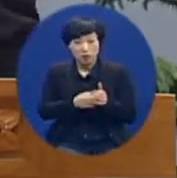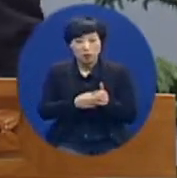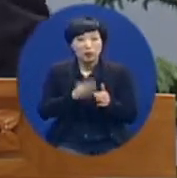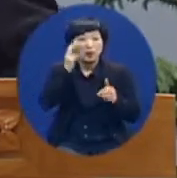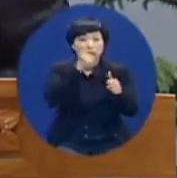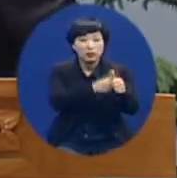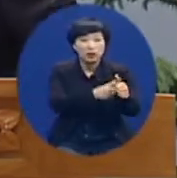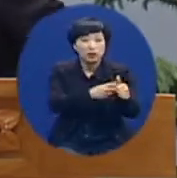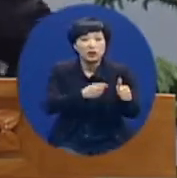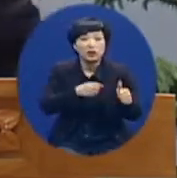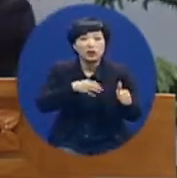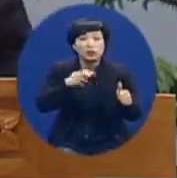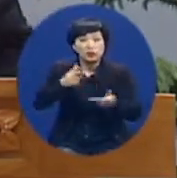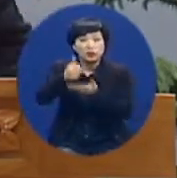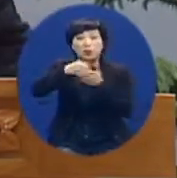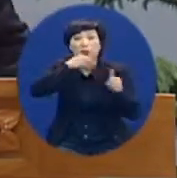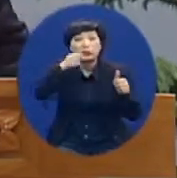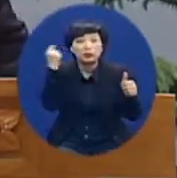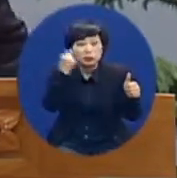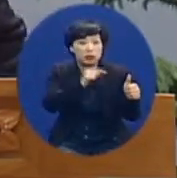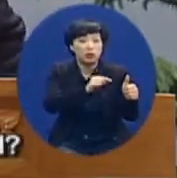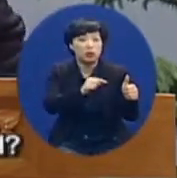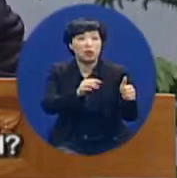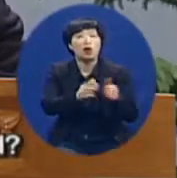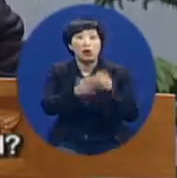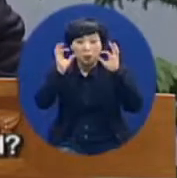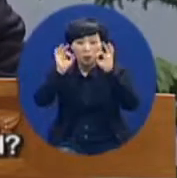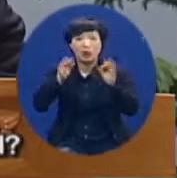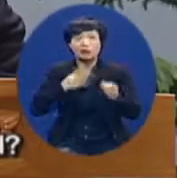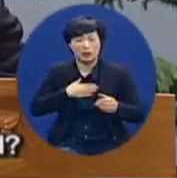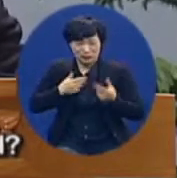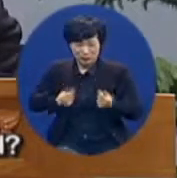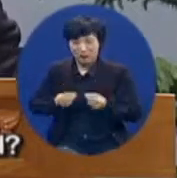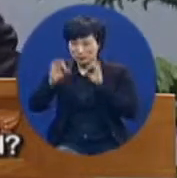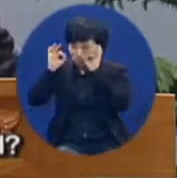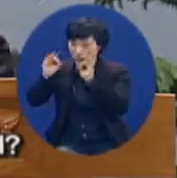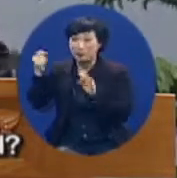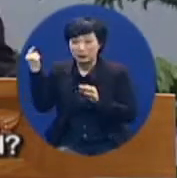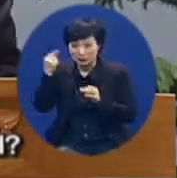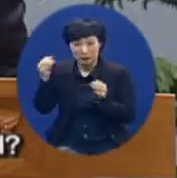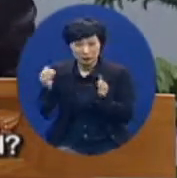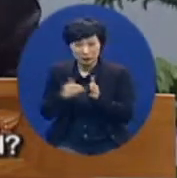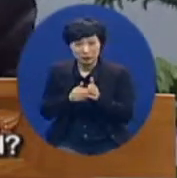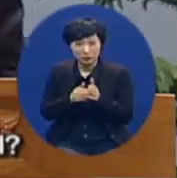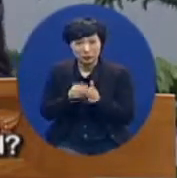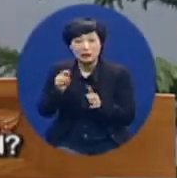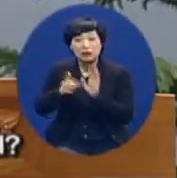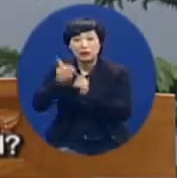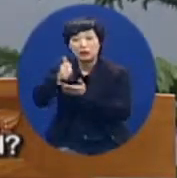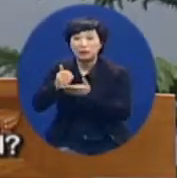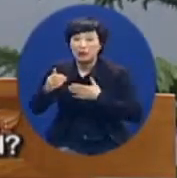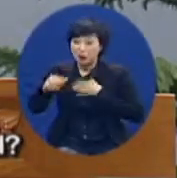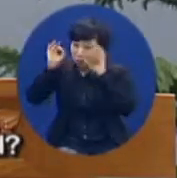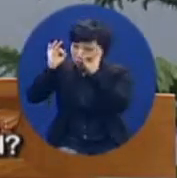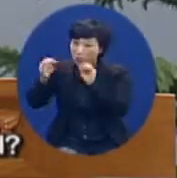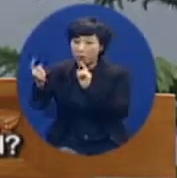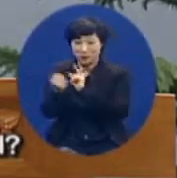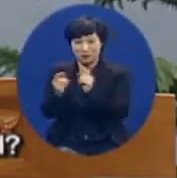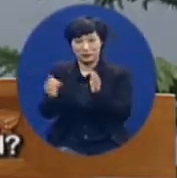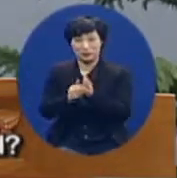들었고 아멘 보았던 예수 나도 보았으니 아멘 보았으니 그 경험을 가지고